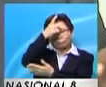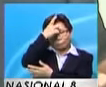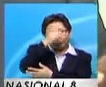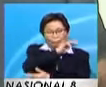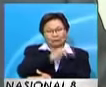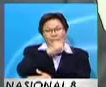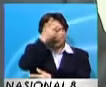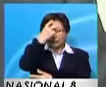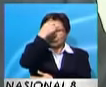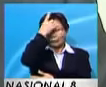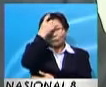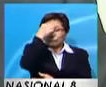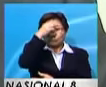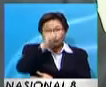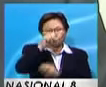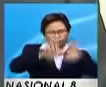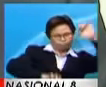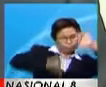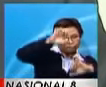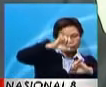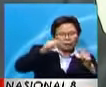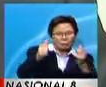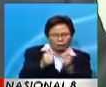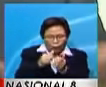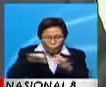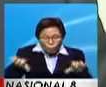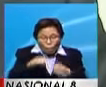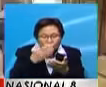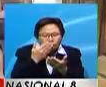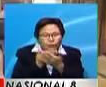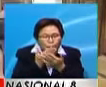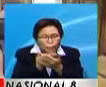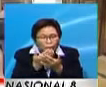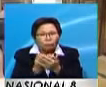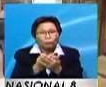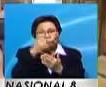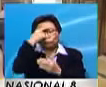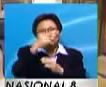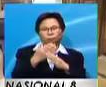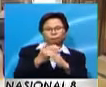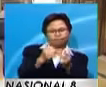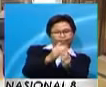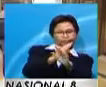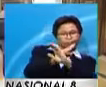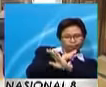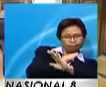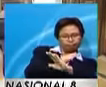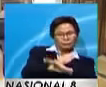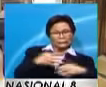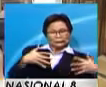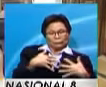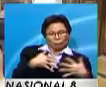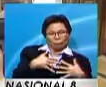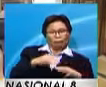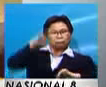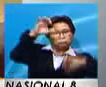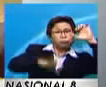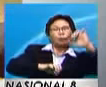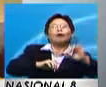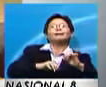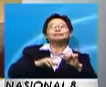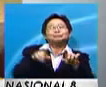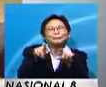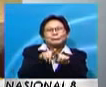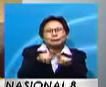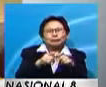yang berkata penilaian itu akan dijalankan dengan teliti bagi mengelak trauma menurut beliau penilaian itu lebih berbentuk memberi sokongan